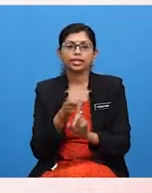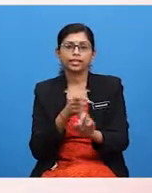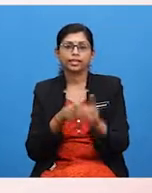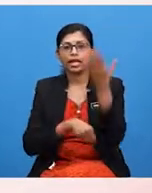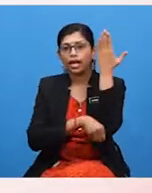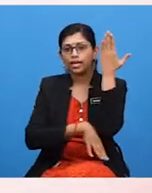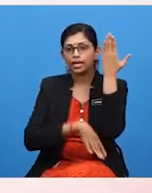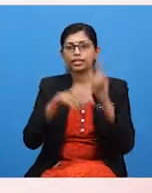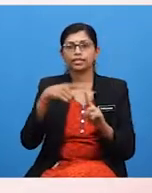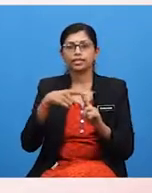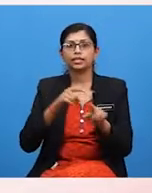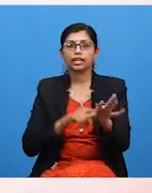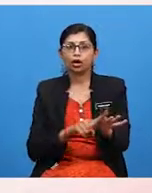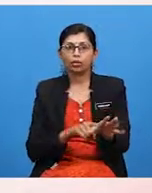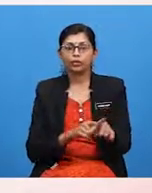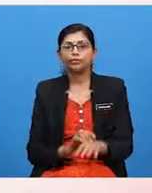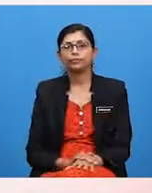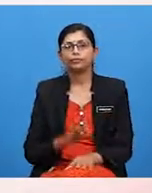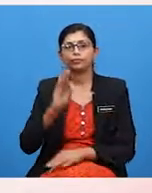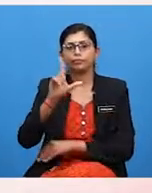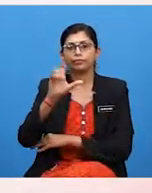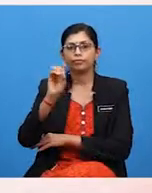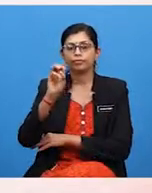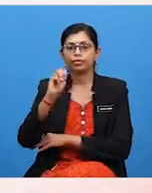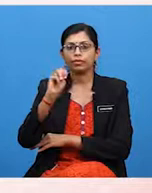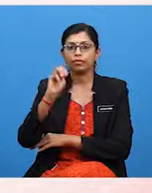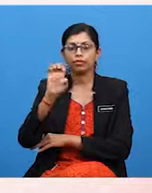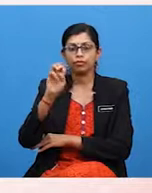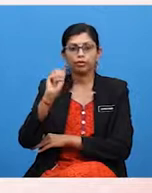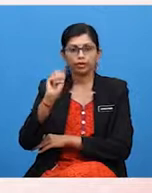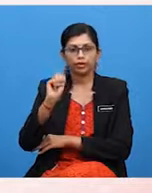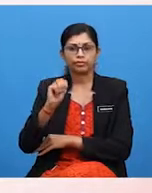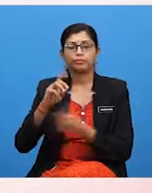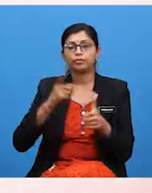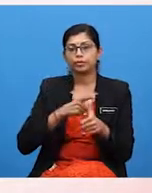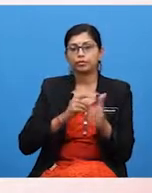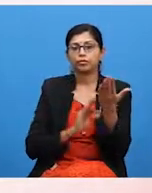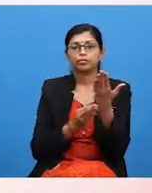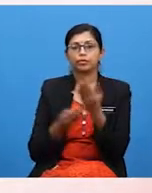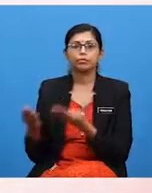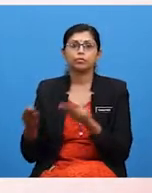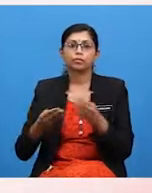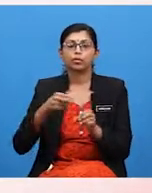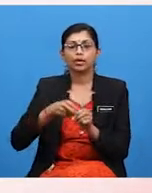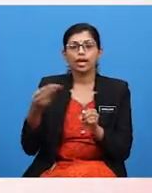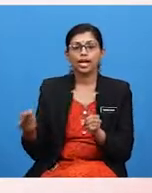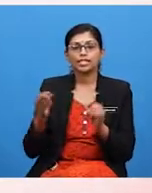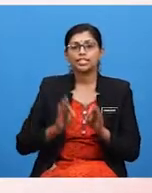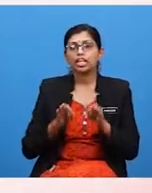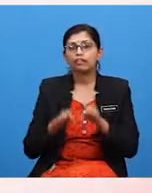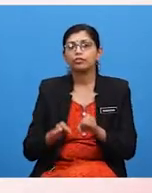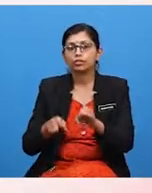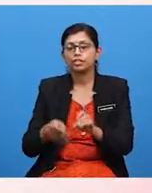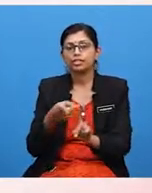dari akar ke daun. Manakala, flower primer berfungsi mengangkut